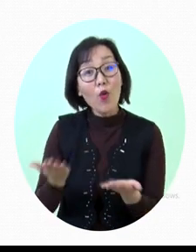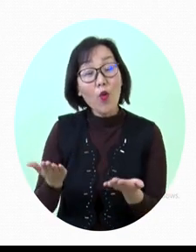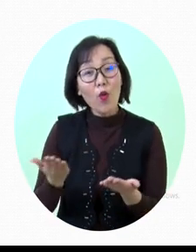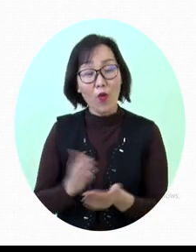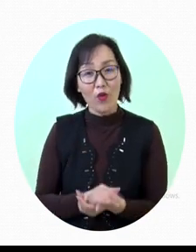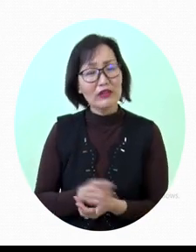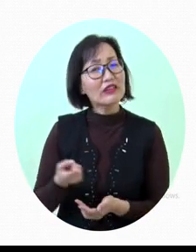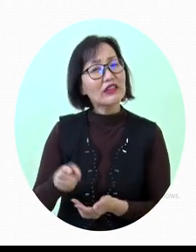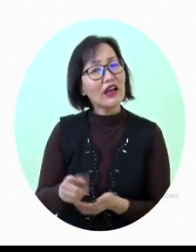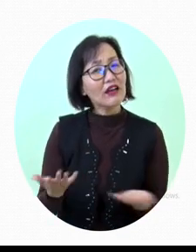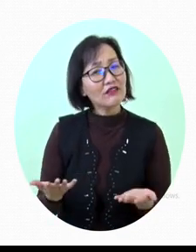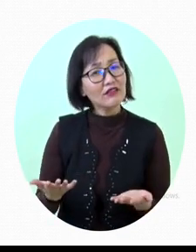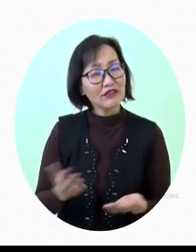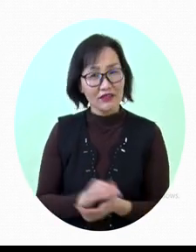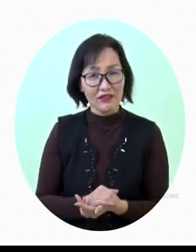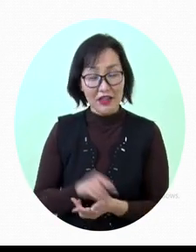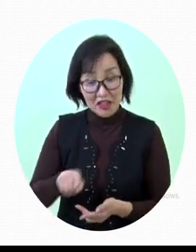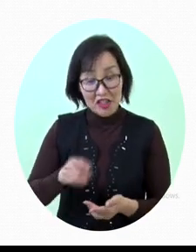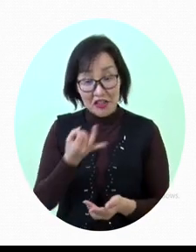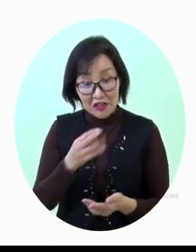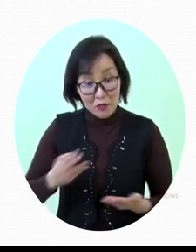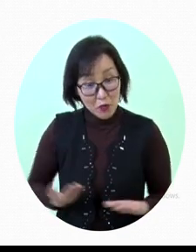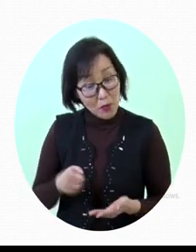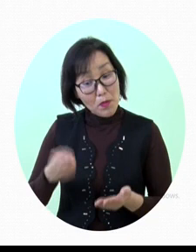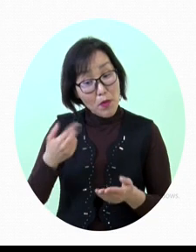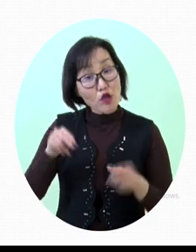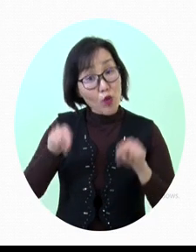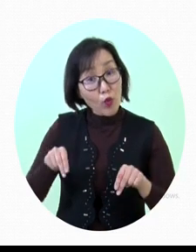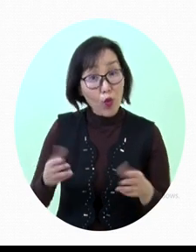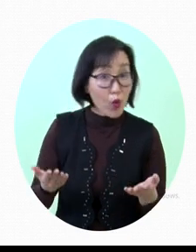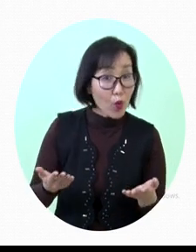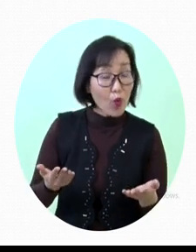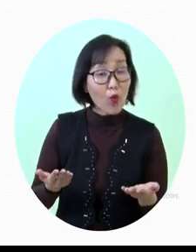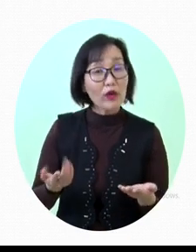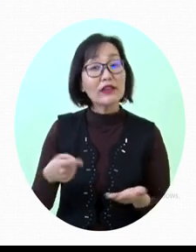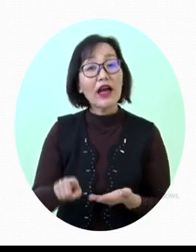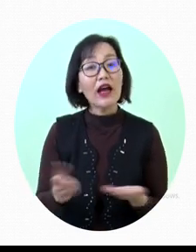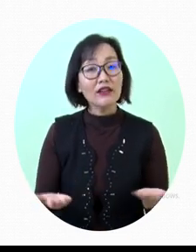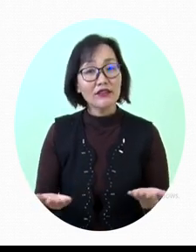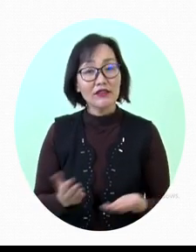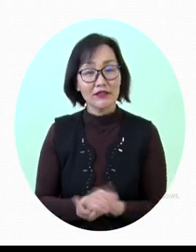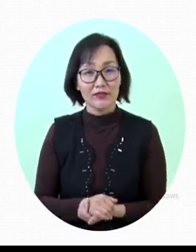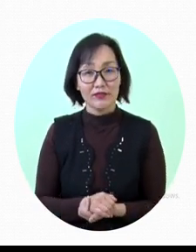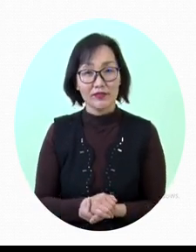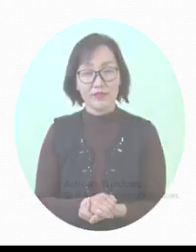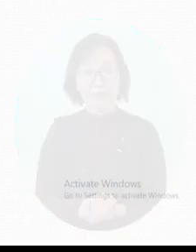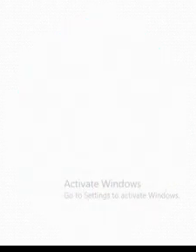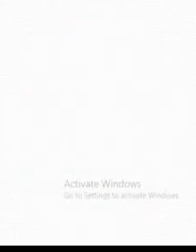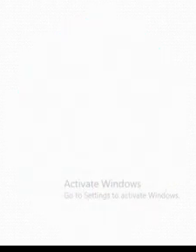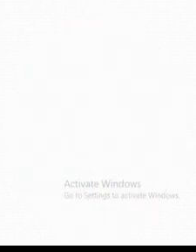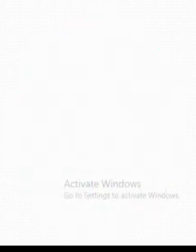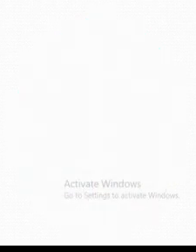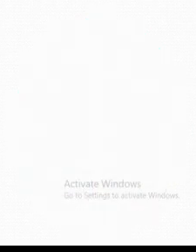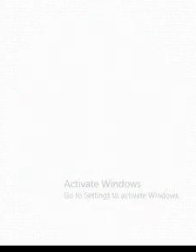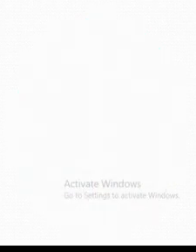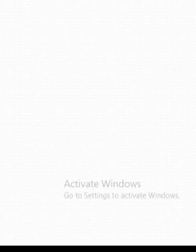уу? Яагаад гэсэн асуултанд хариулаарай хүмүүдээ. Амьдрал дээр ийм зүйлүүд байж болох уу?